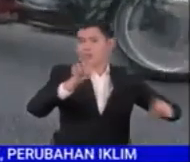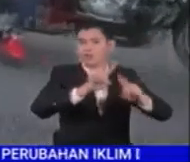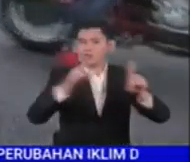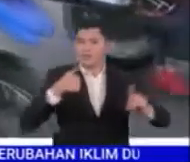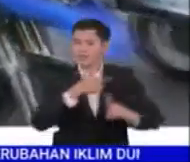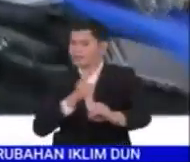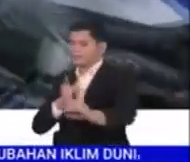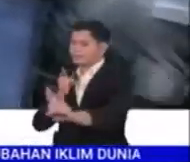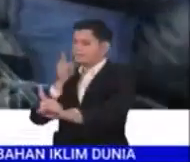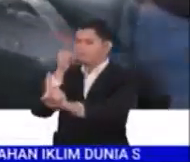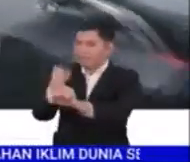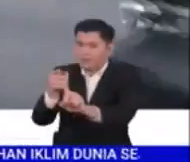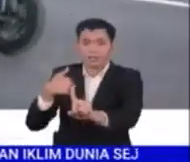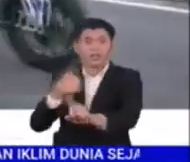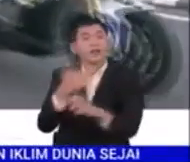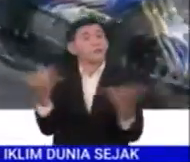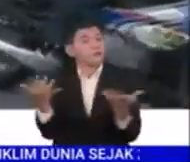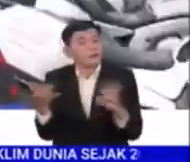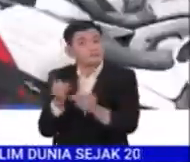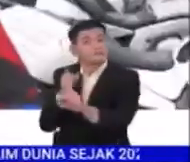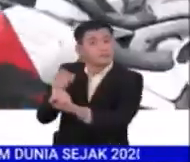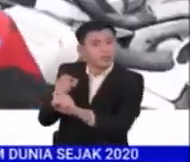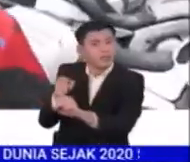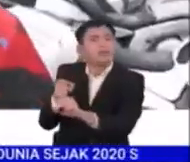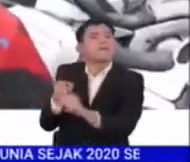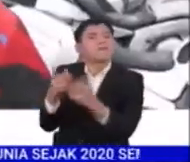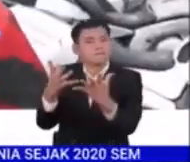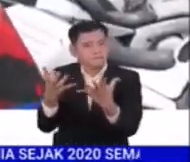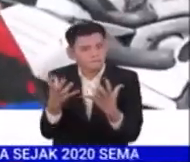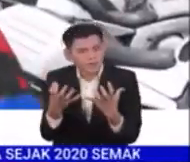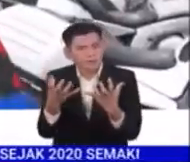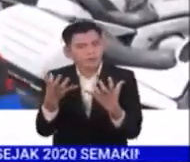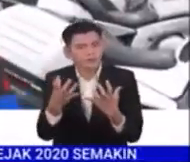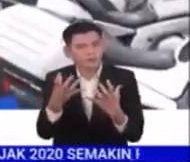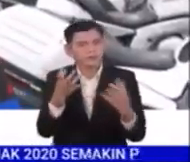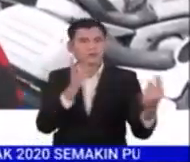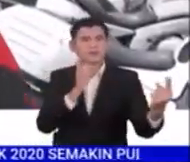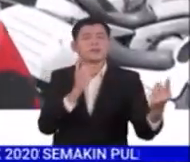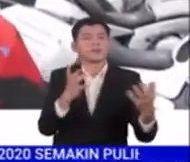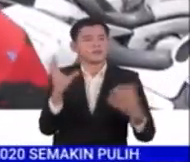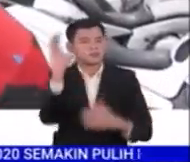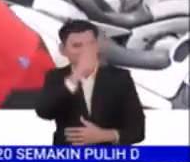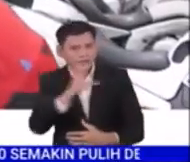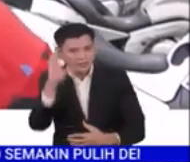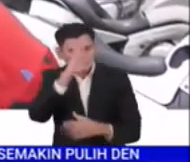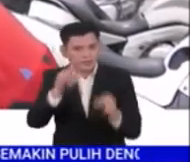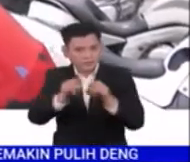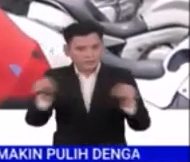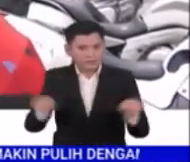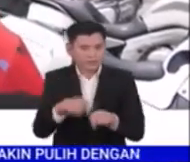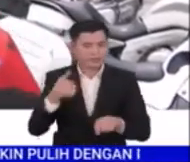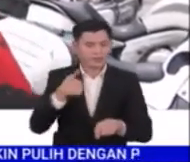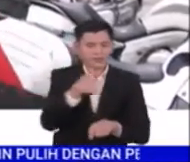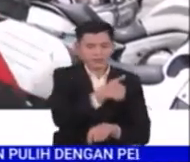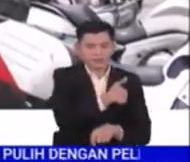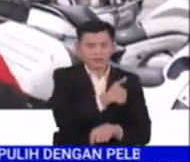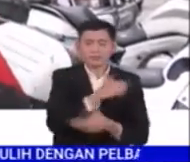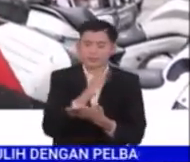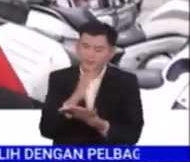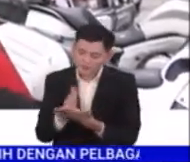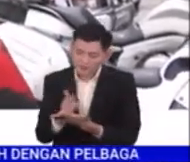dari tujuh kali tujuh kita untuk berjumpa lagi kita menemani tempat-tempat cecak punya the kami turun kami